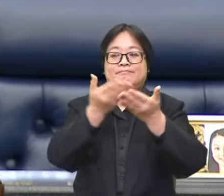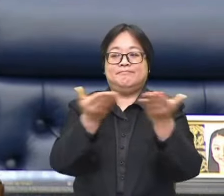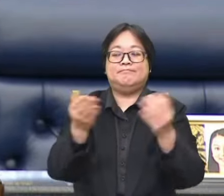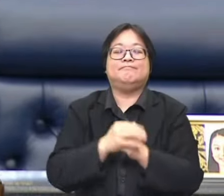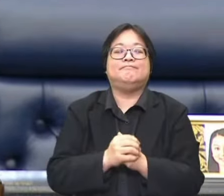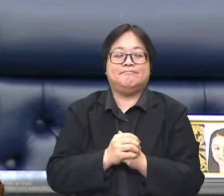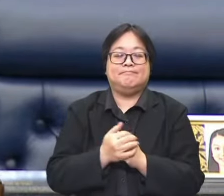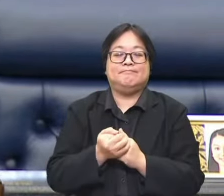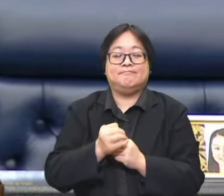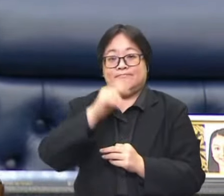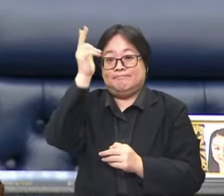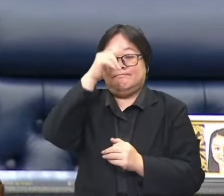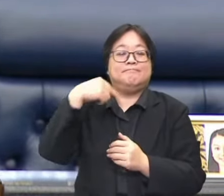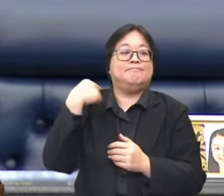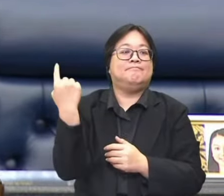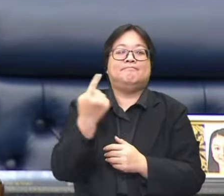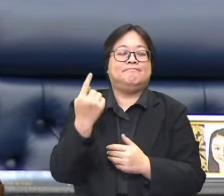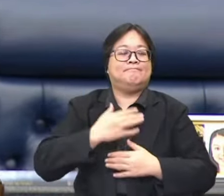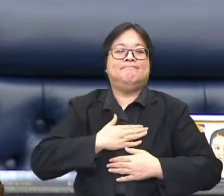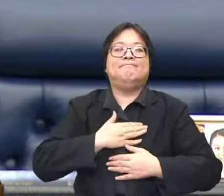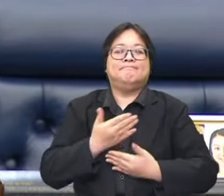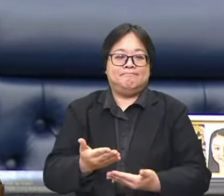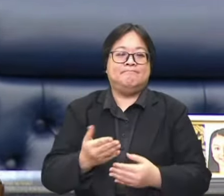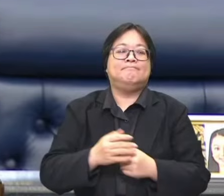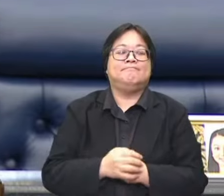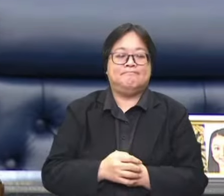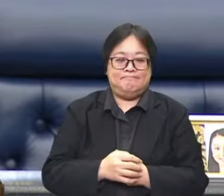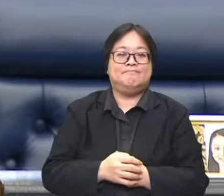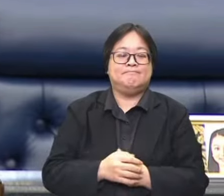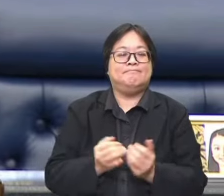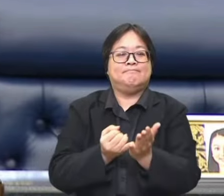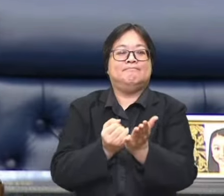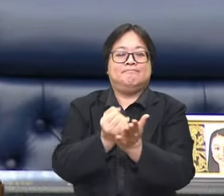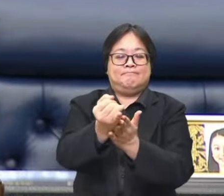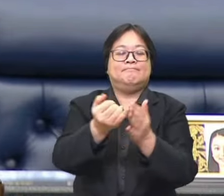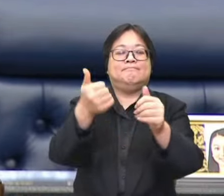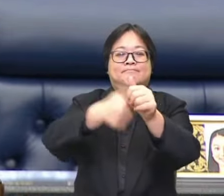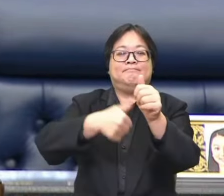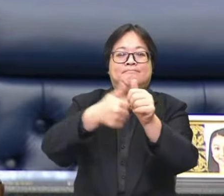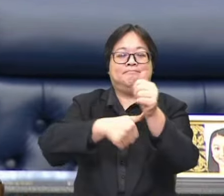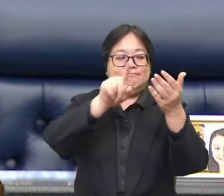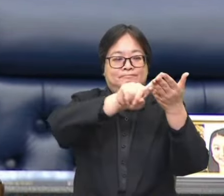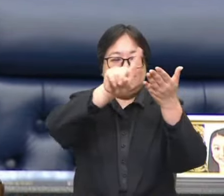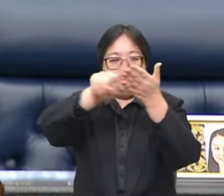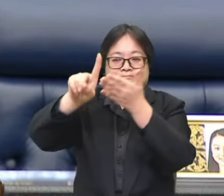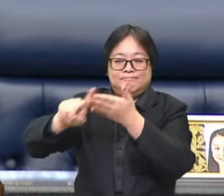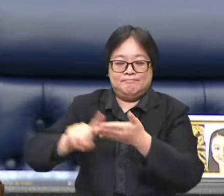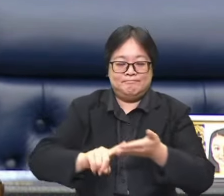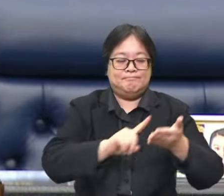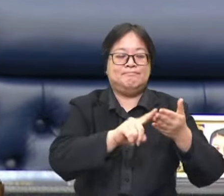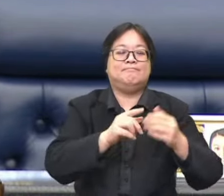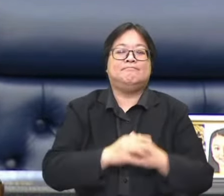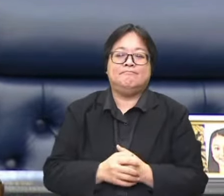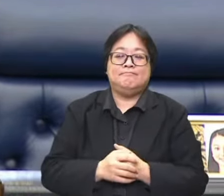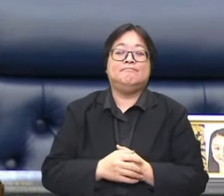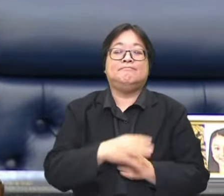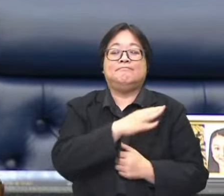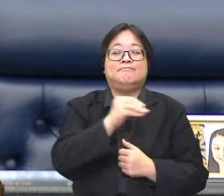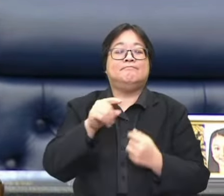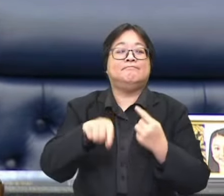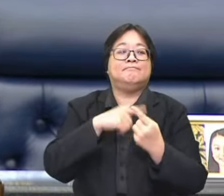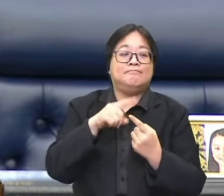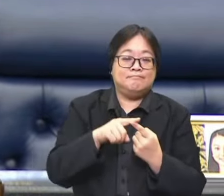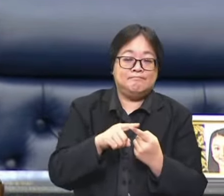Berhormat, kerajaan sentiasa committed terhadap ketelusan dalam setiap siasatan yang telah dijalankan dan lebih-lebih lagi